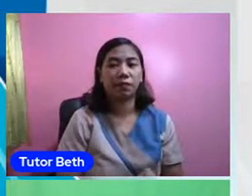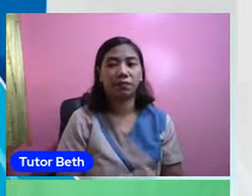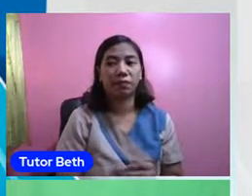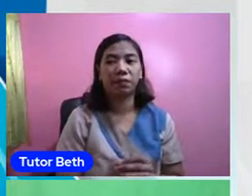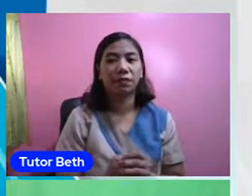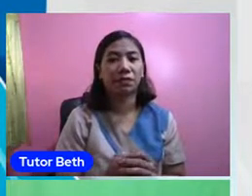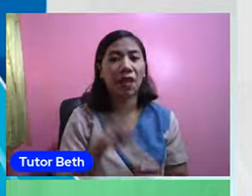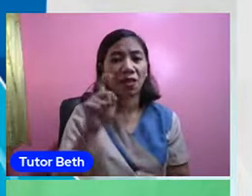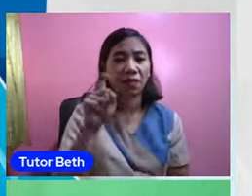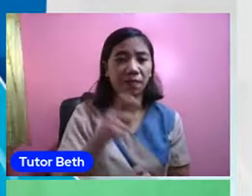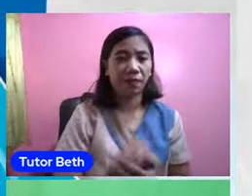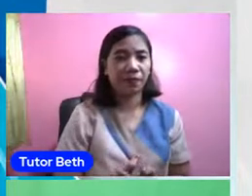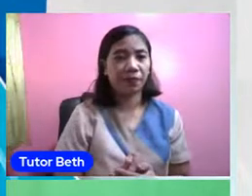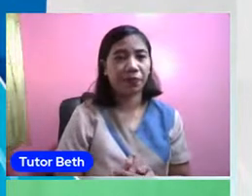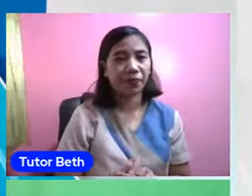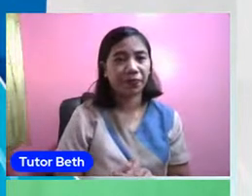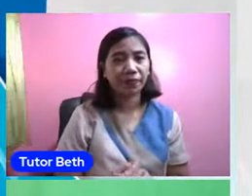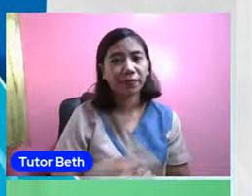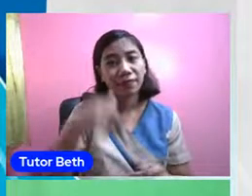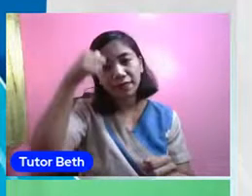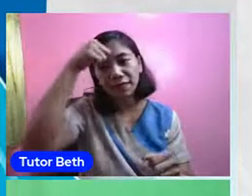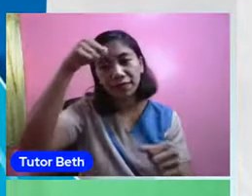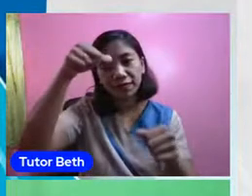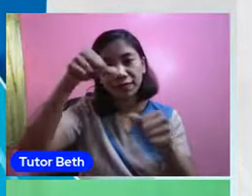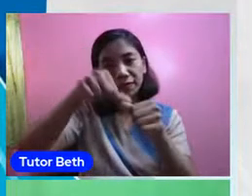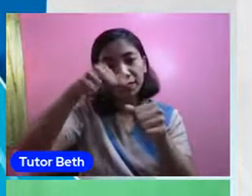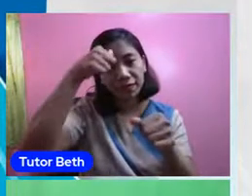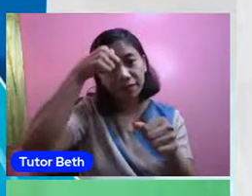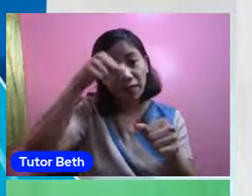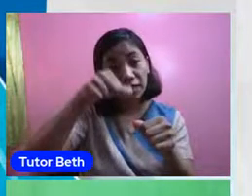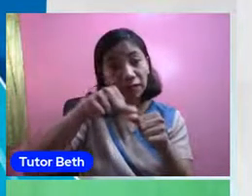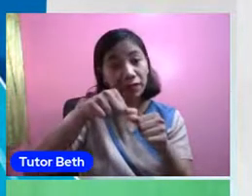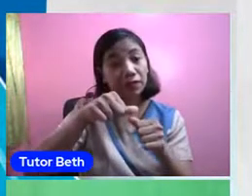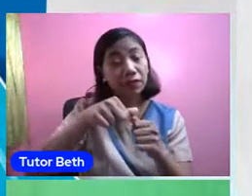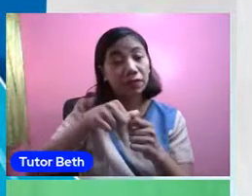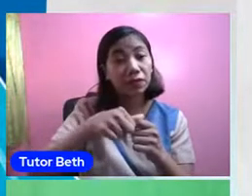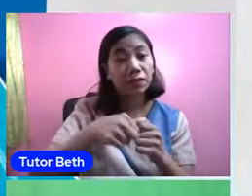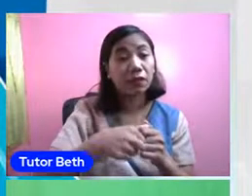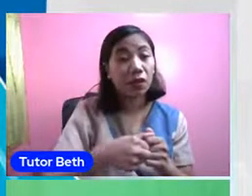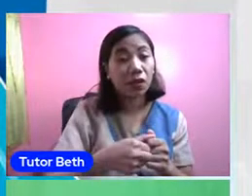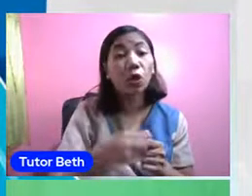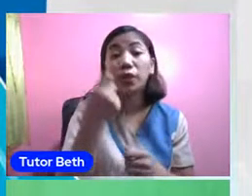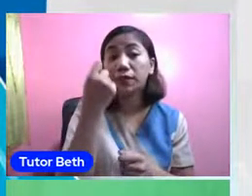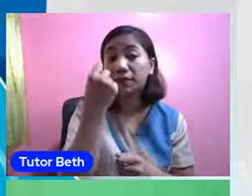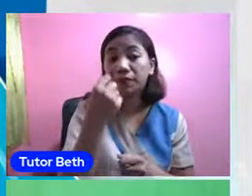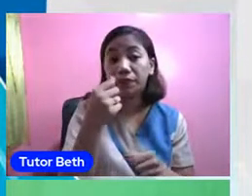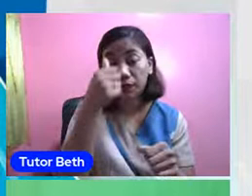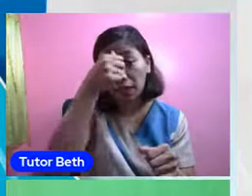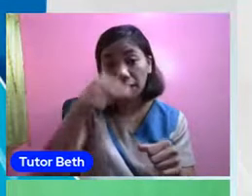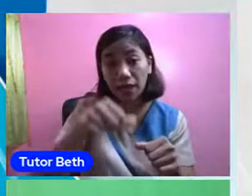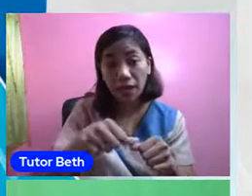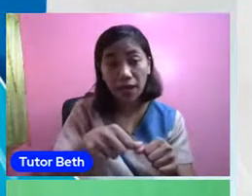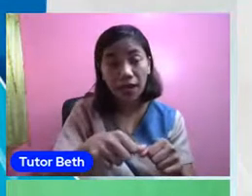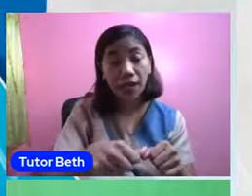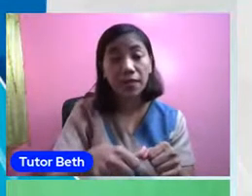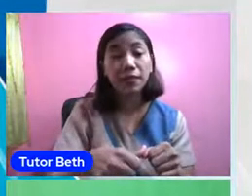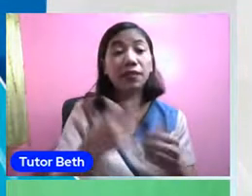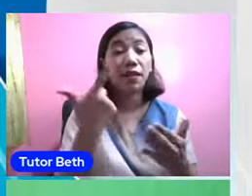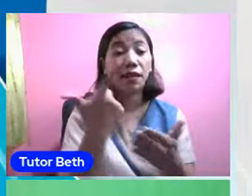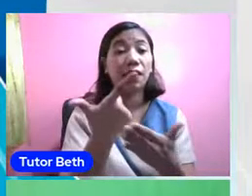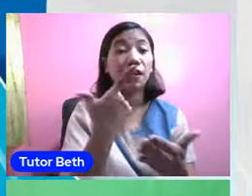Okay. Itong mga tatandaan natin ha, above dun sa aralin na pinag-aralan natin.